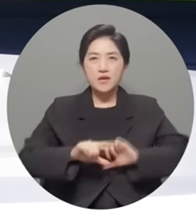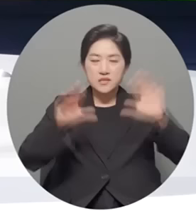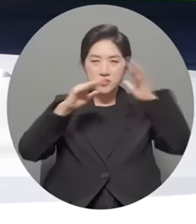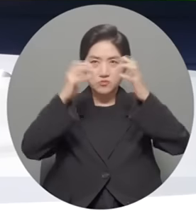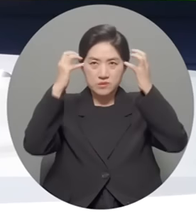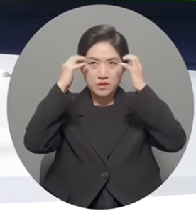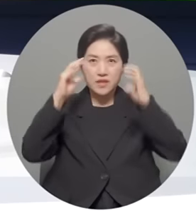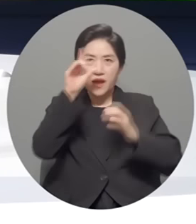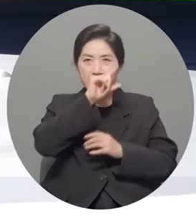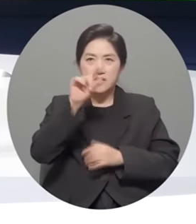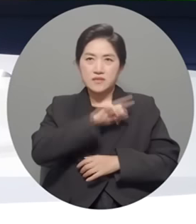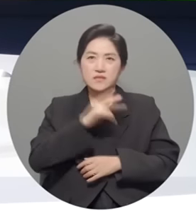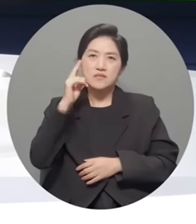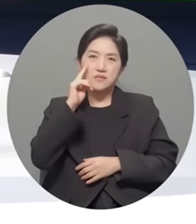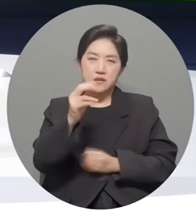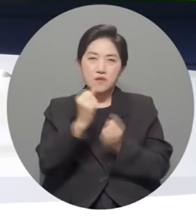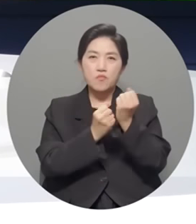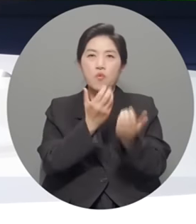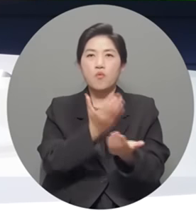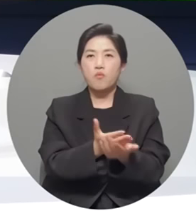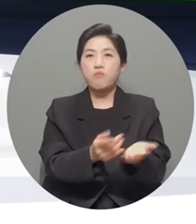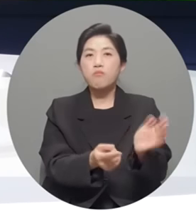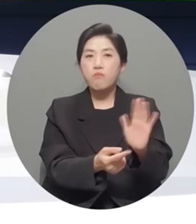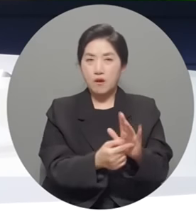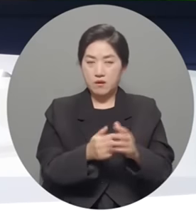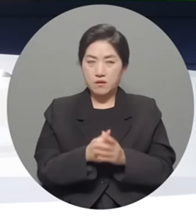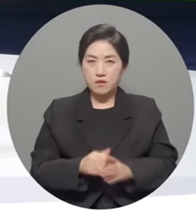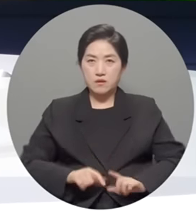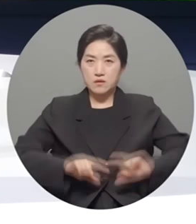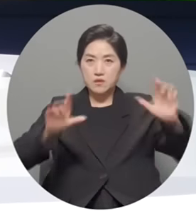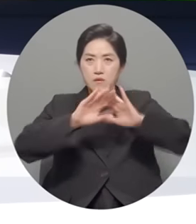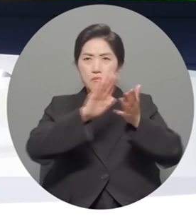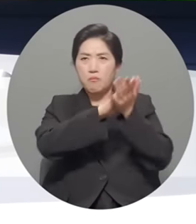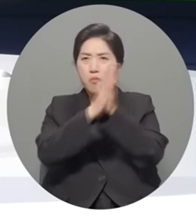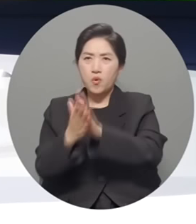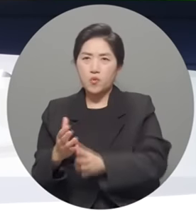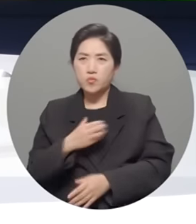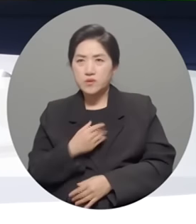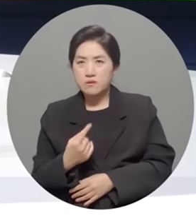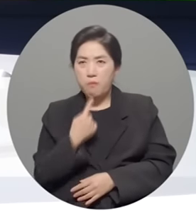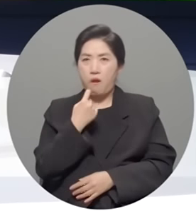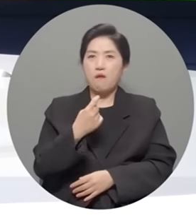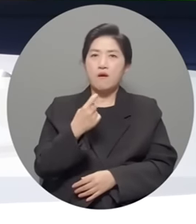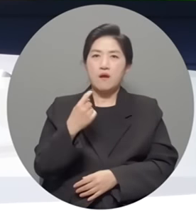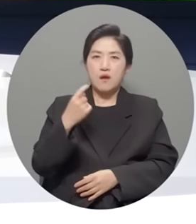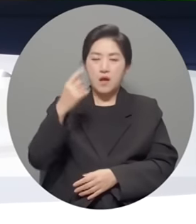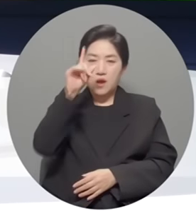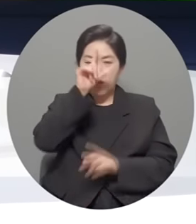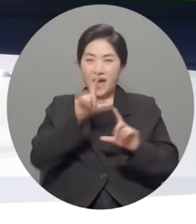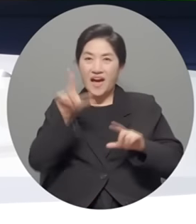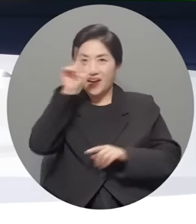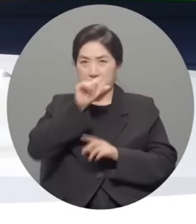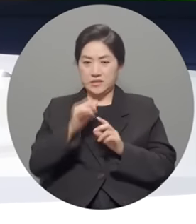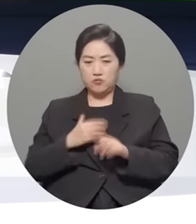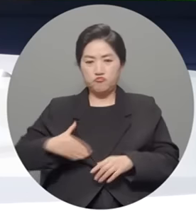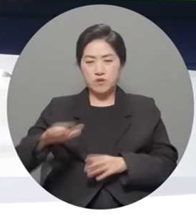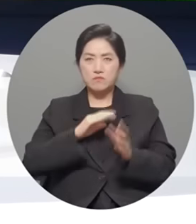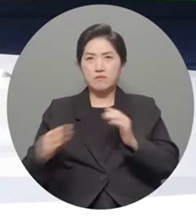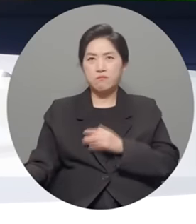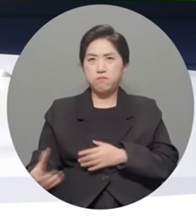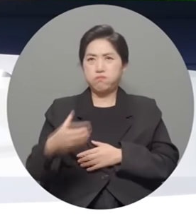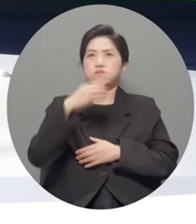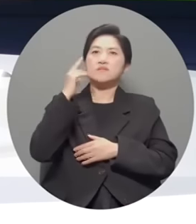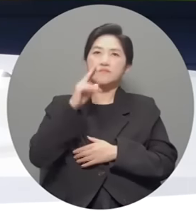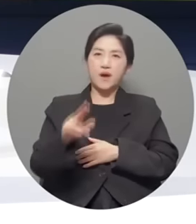아시아가 가장 심각했다는 보고서를 내놨습니다. 기후 변화의 위협이 우리에게 더욱 거세지고 있는 건데요. 오늘